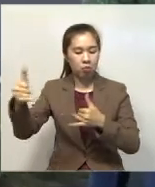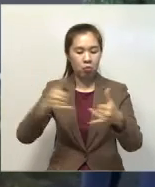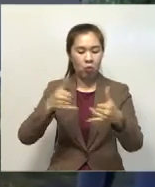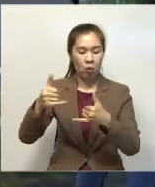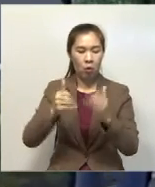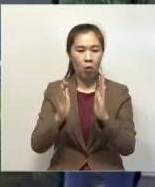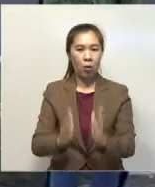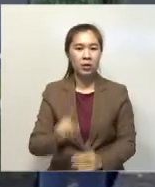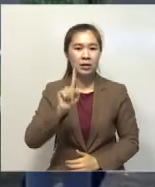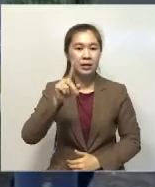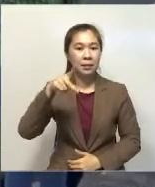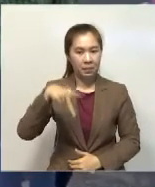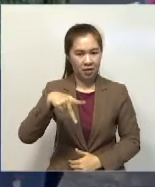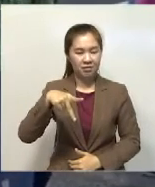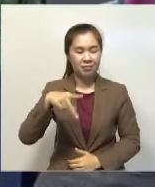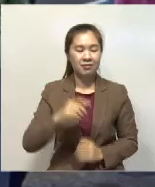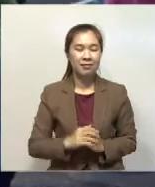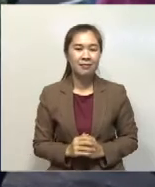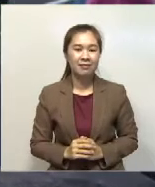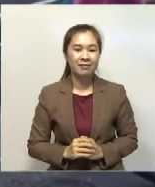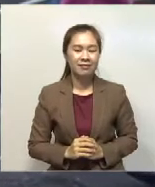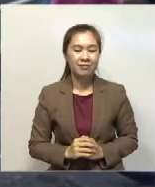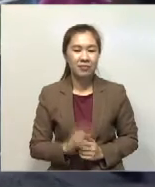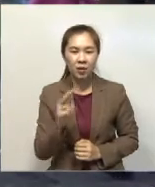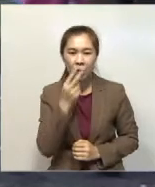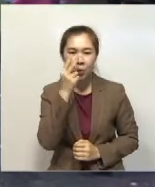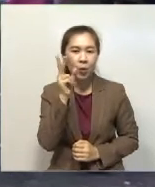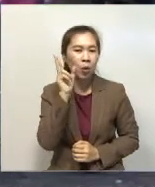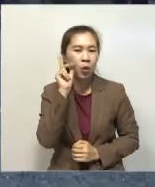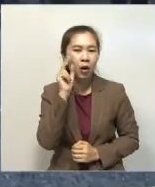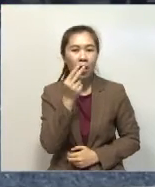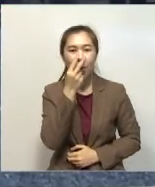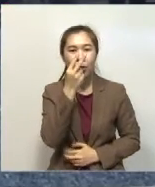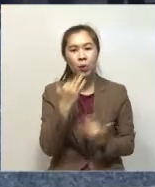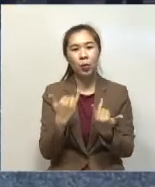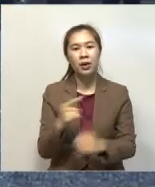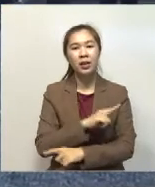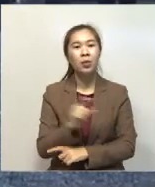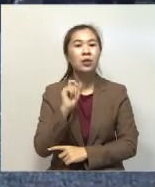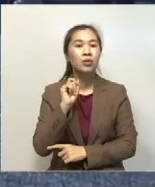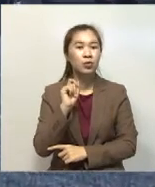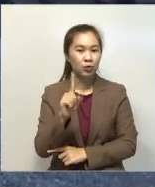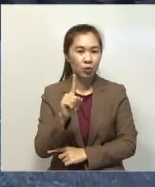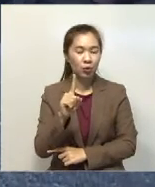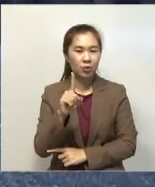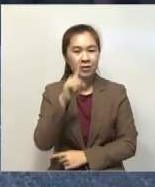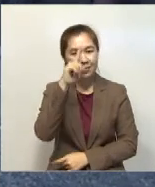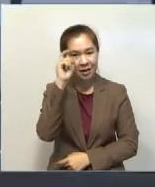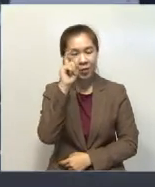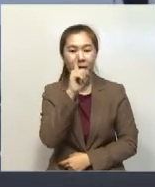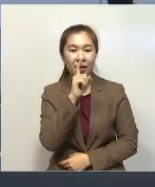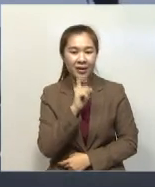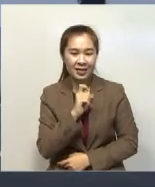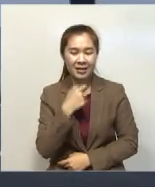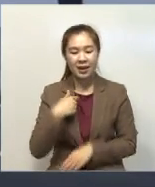ก็เกือบพันคนแล้ว ก็บรรยากาศแบบนี้นะคะเราดูข่าวอยู่ที่บ้านแบบนี้แล้ววันนี้วันศุกร์ด้วยศุกร์เสาร์อาทิตย์นะคะ